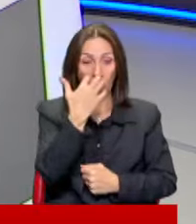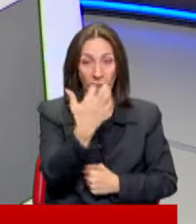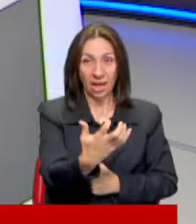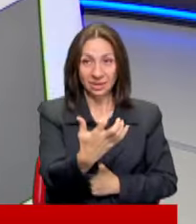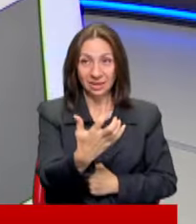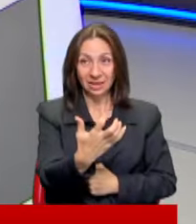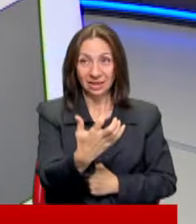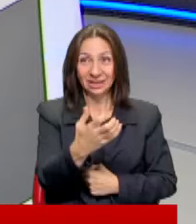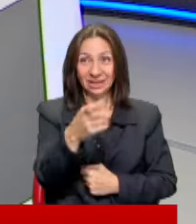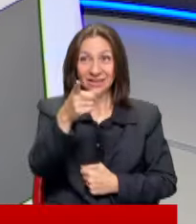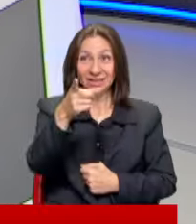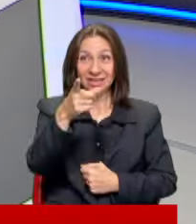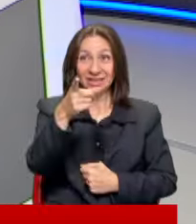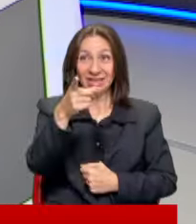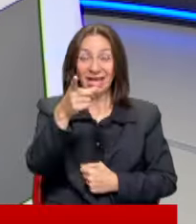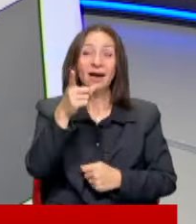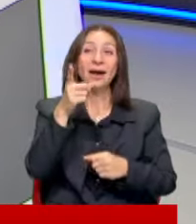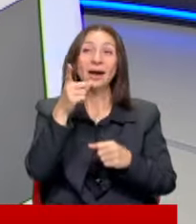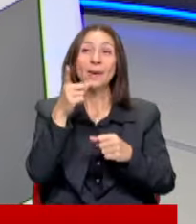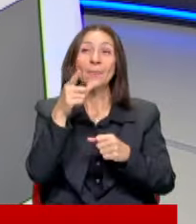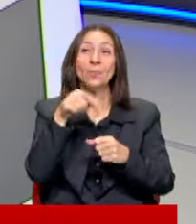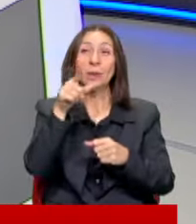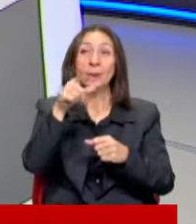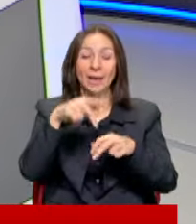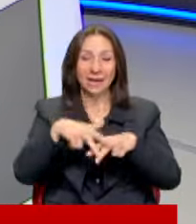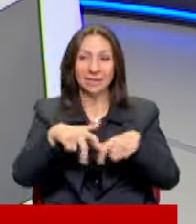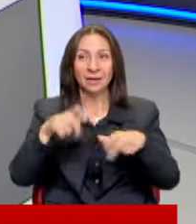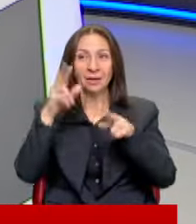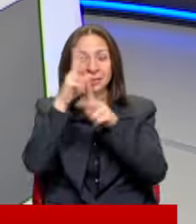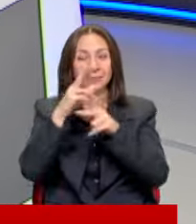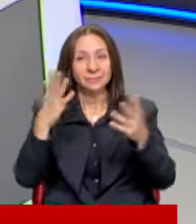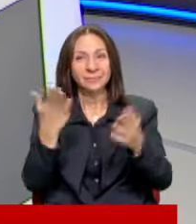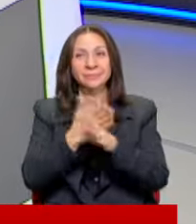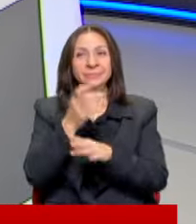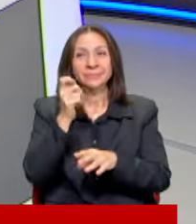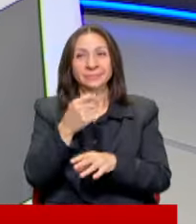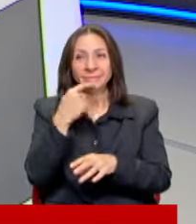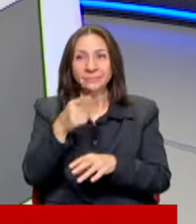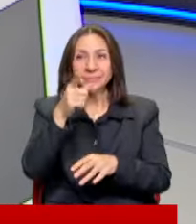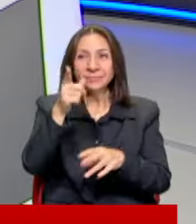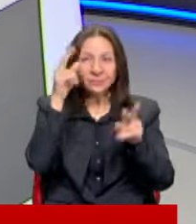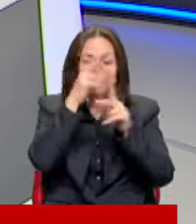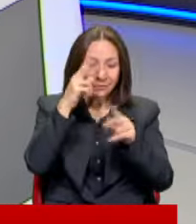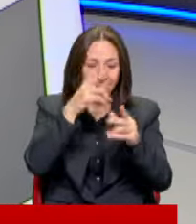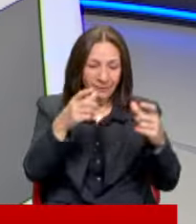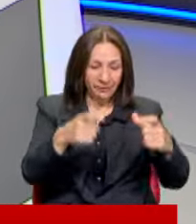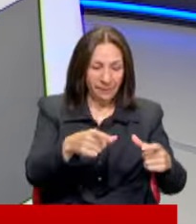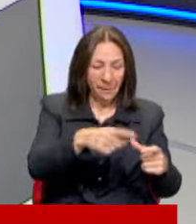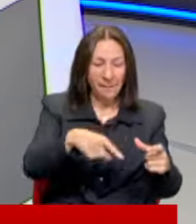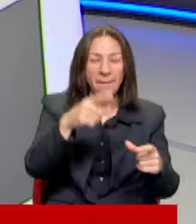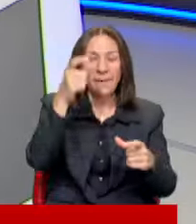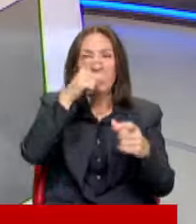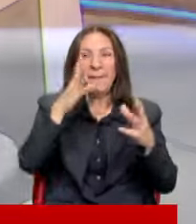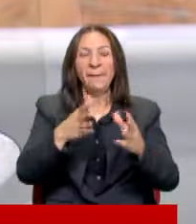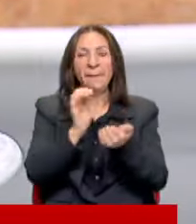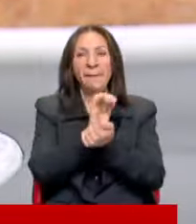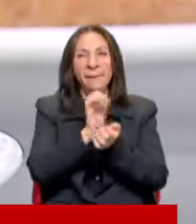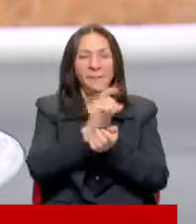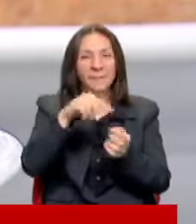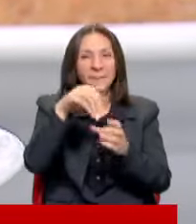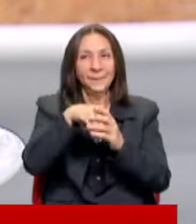tabağı ve işte bakın bugün başlığımız da biz hayaller ve gerçekler dedik bu Hayaller memlekette pek çok aile için